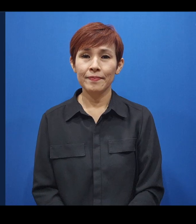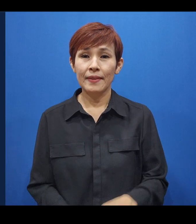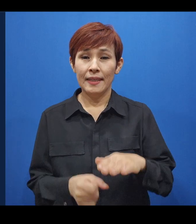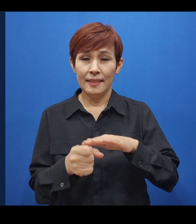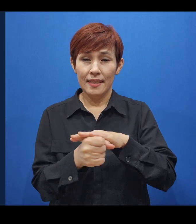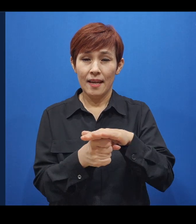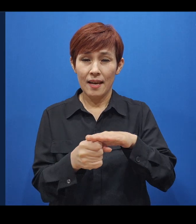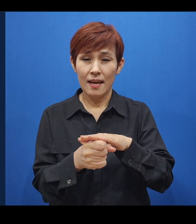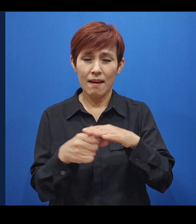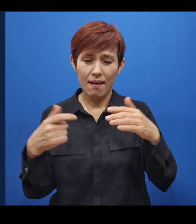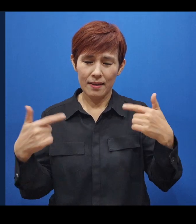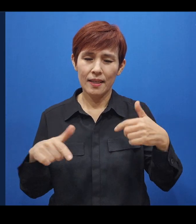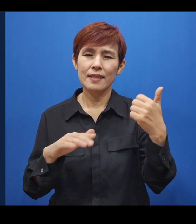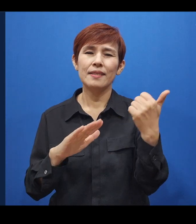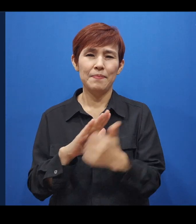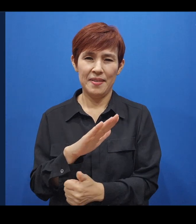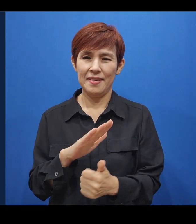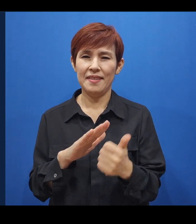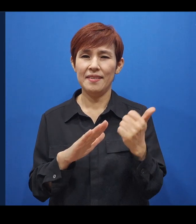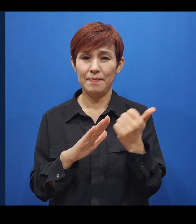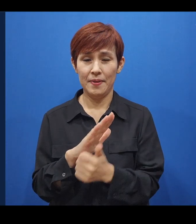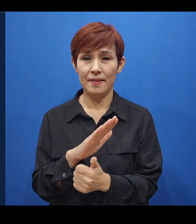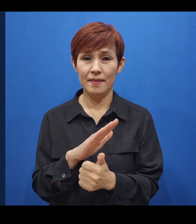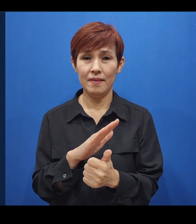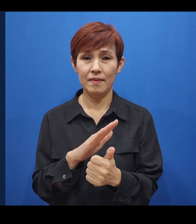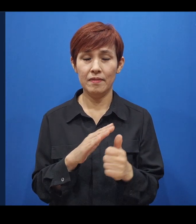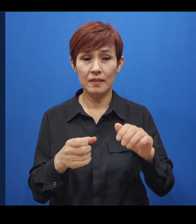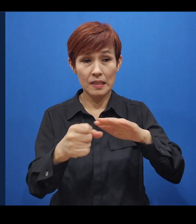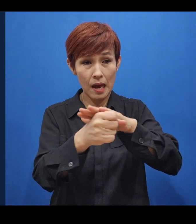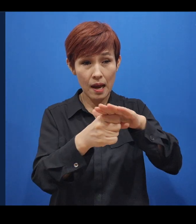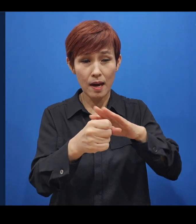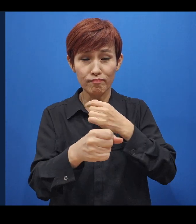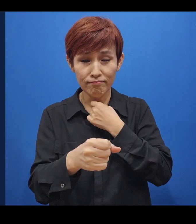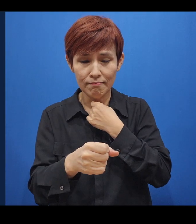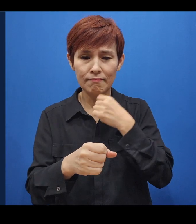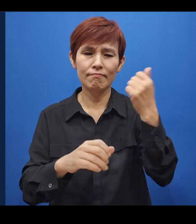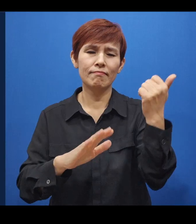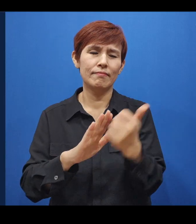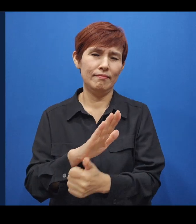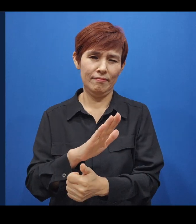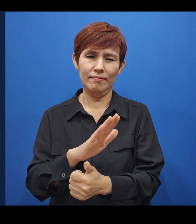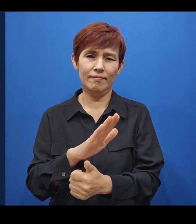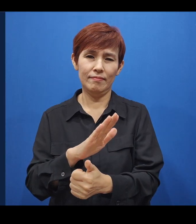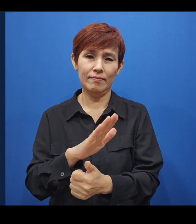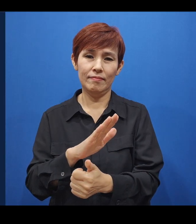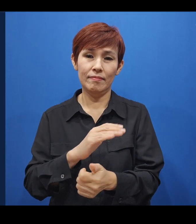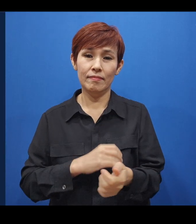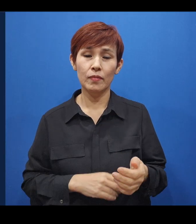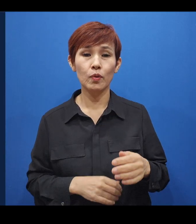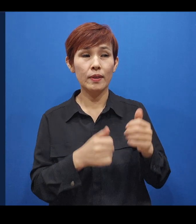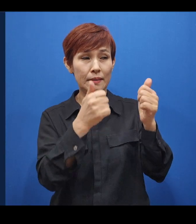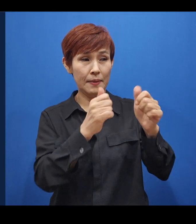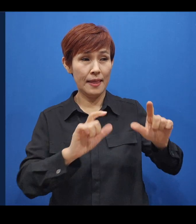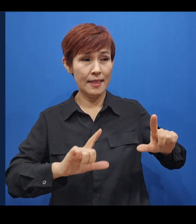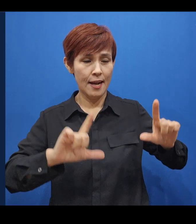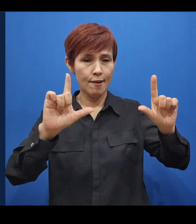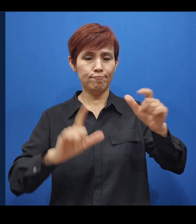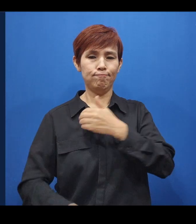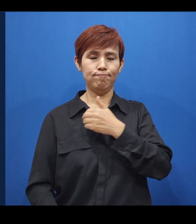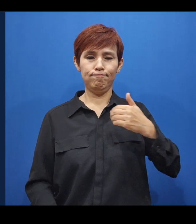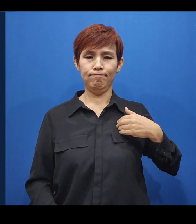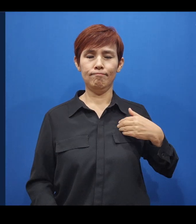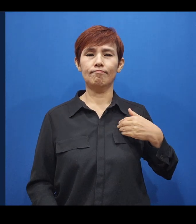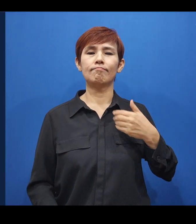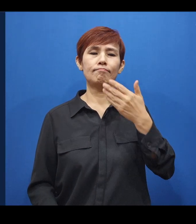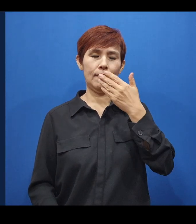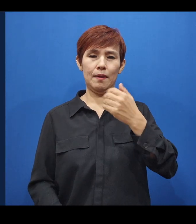사랑에 늘 실패하는데 말이죠. 우리는 사랑에 늘 실패하는데 우리로 심판날의 담대함을 가지게 하려